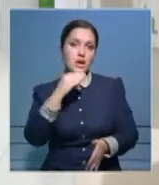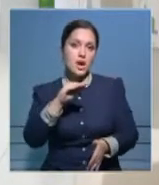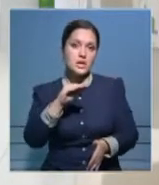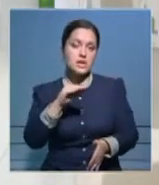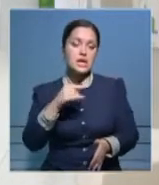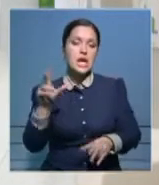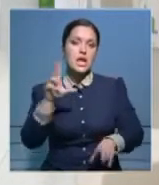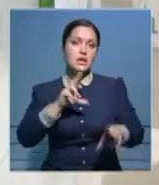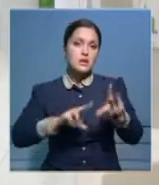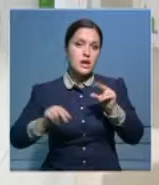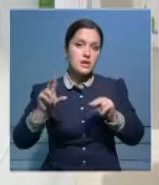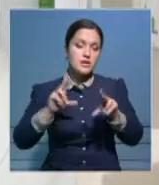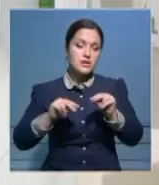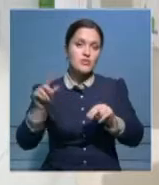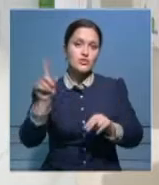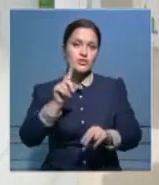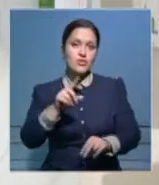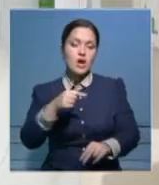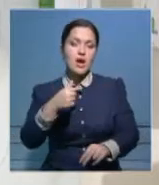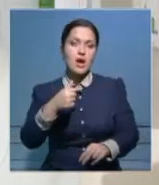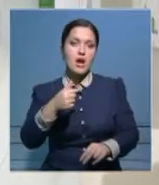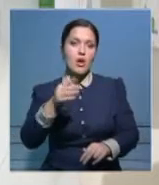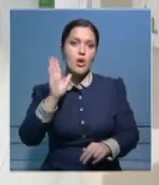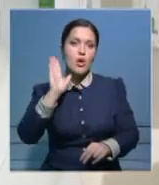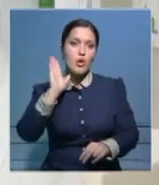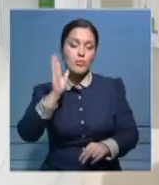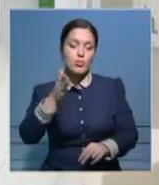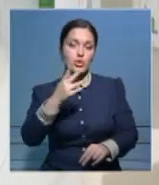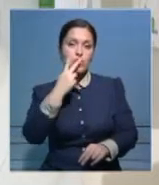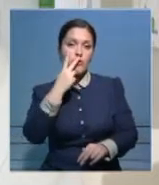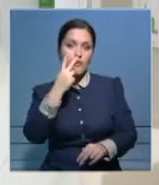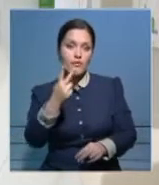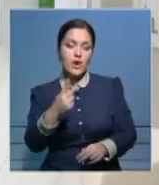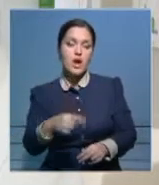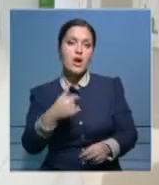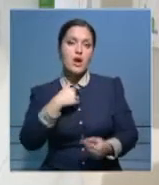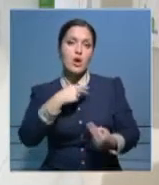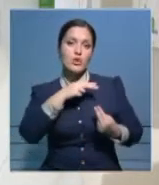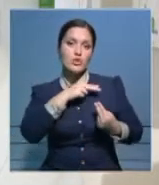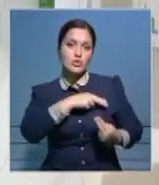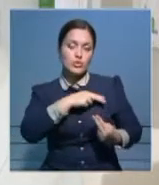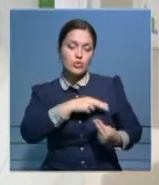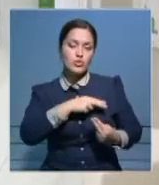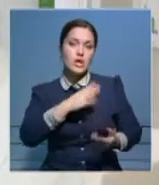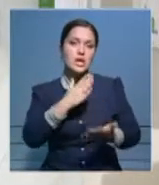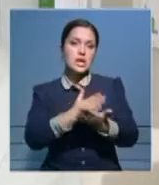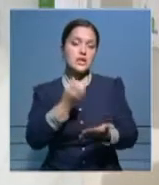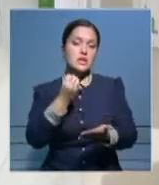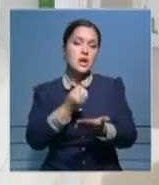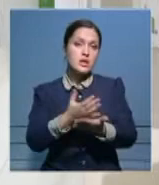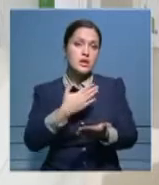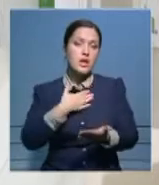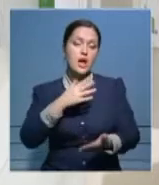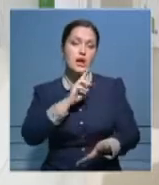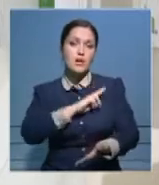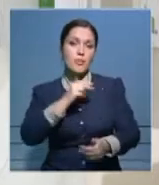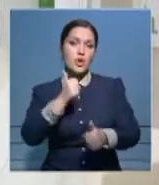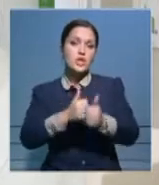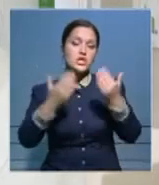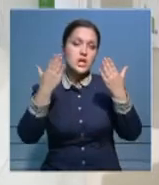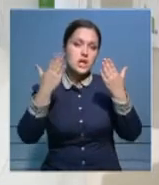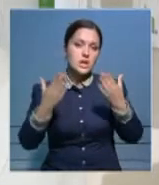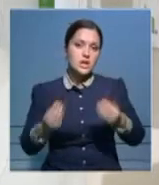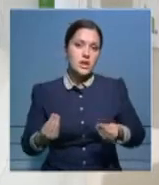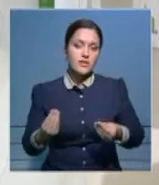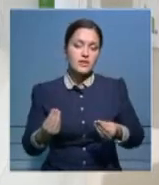надеемся на то, что нас заметят, оценят наши труды, нашу работу, которую мы ежедневно,